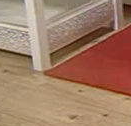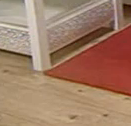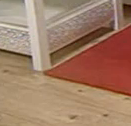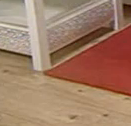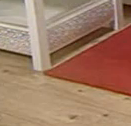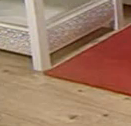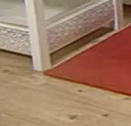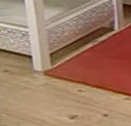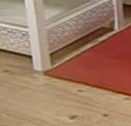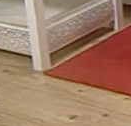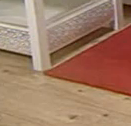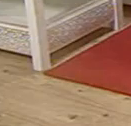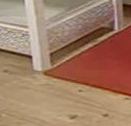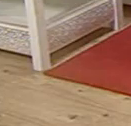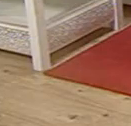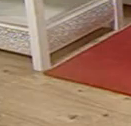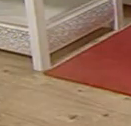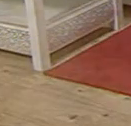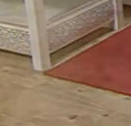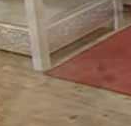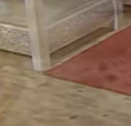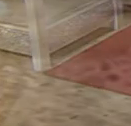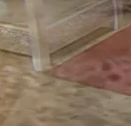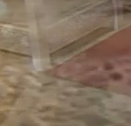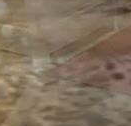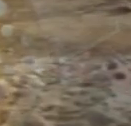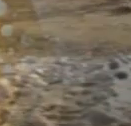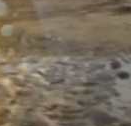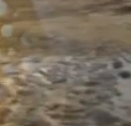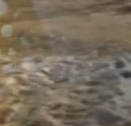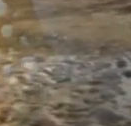يشيك كل جرح القلب بلسم وانشر الخيرات.